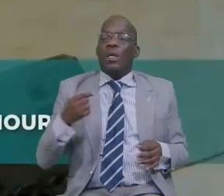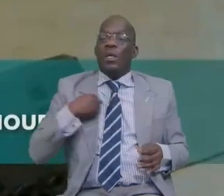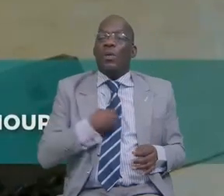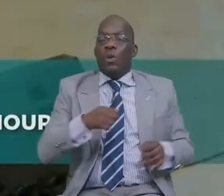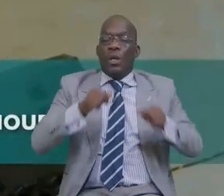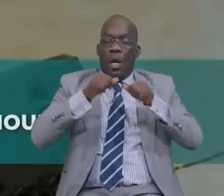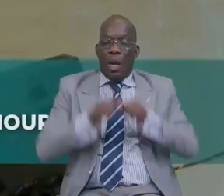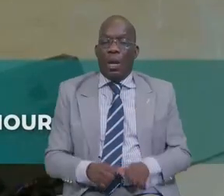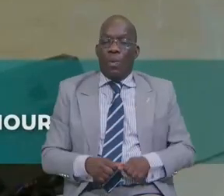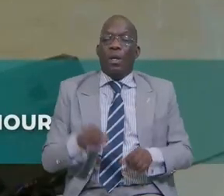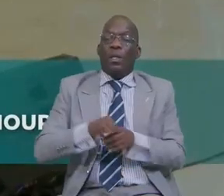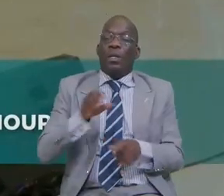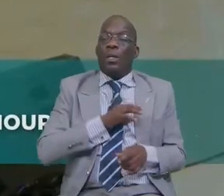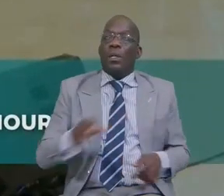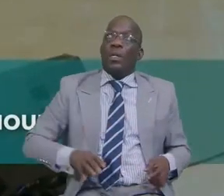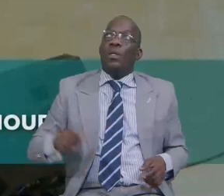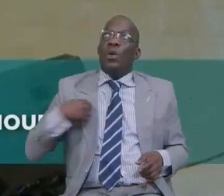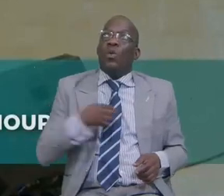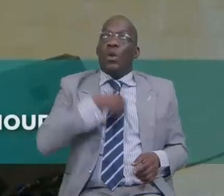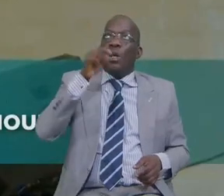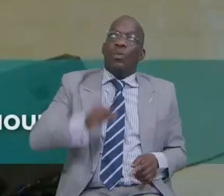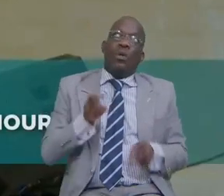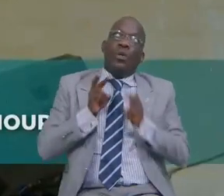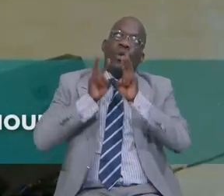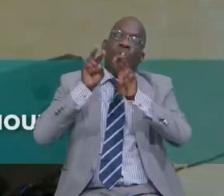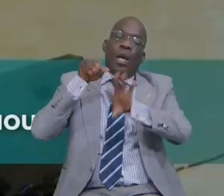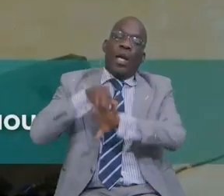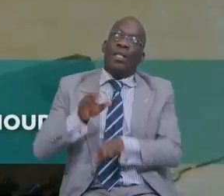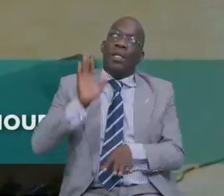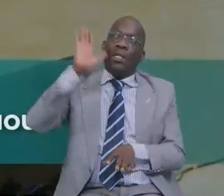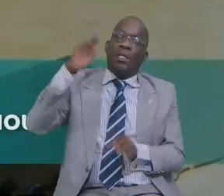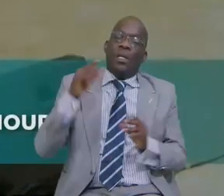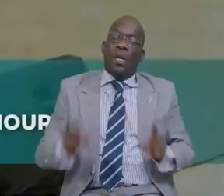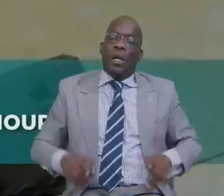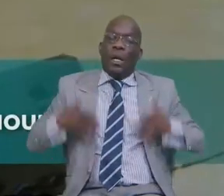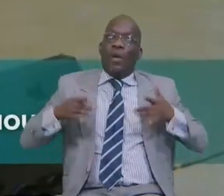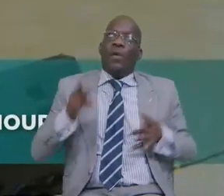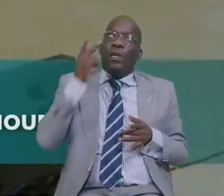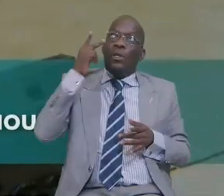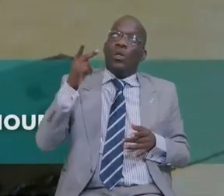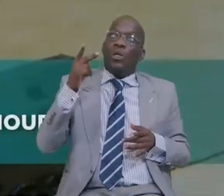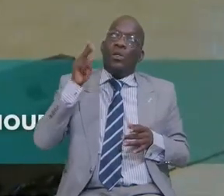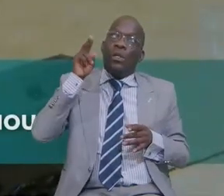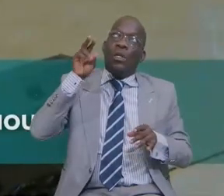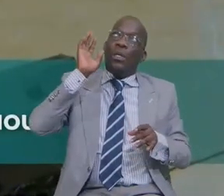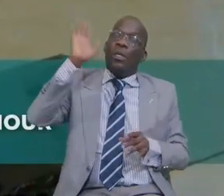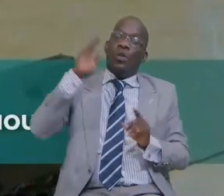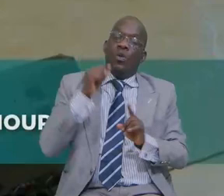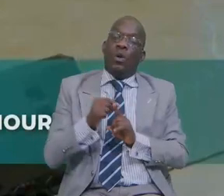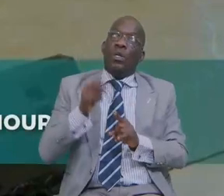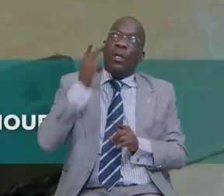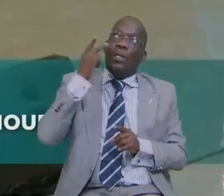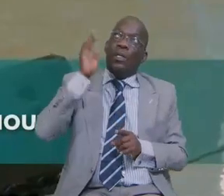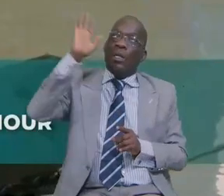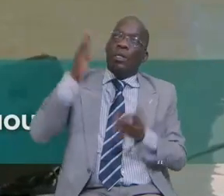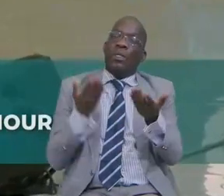de Dieu, nous devons regarder sa vie, regarder sa marche, regarder son œuvre, regarder